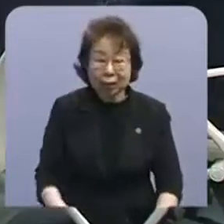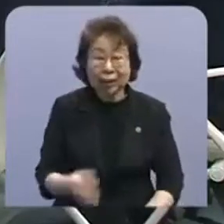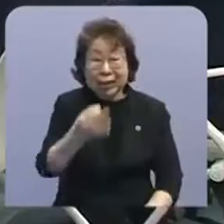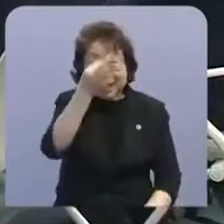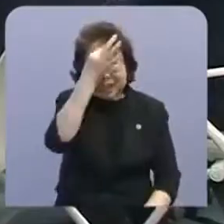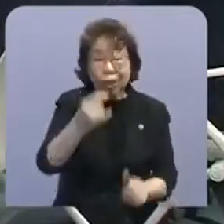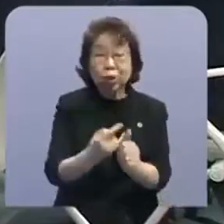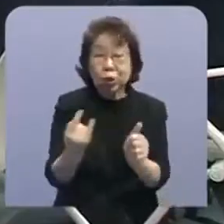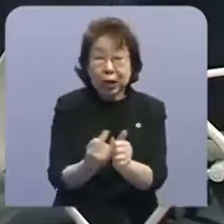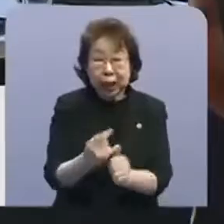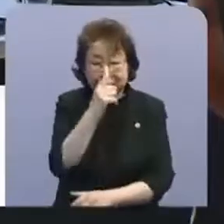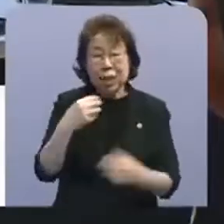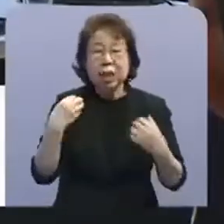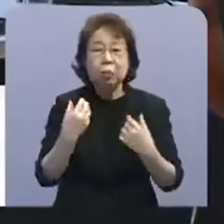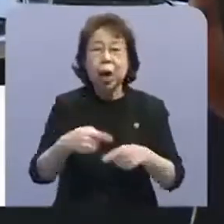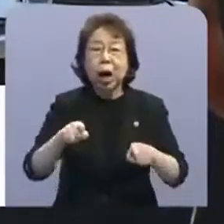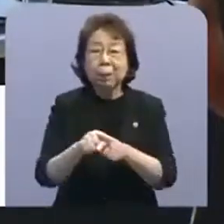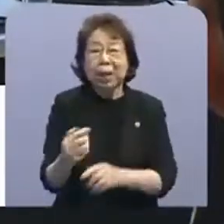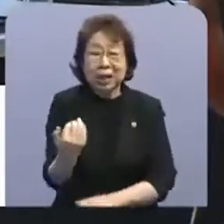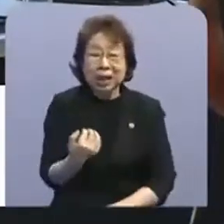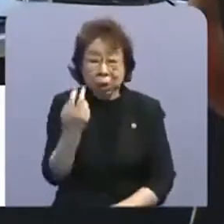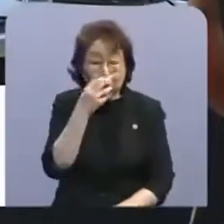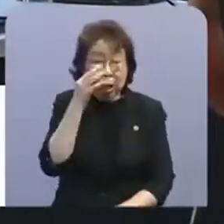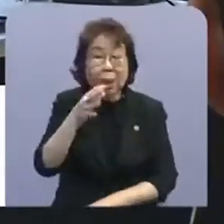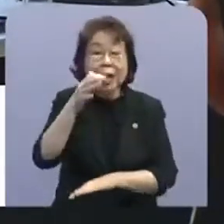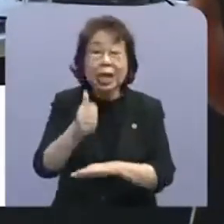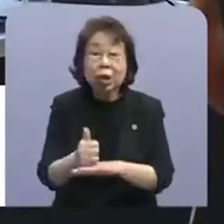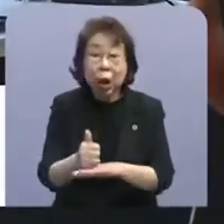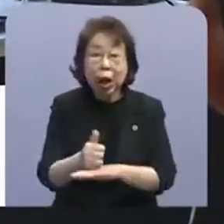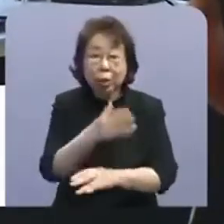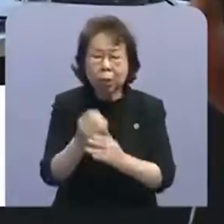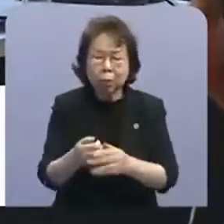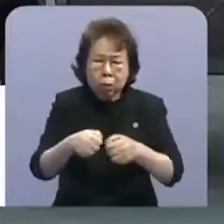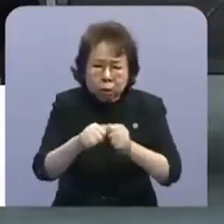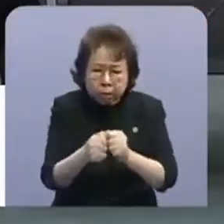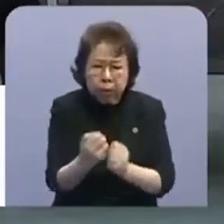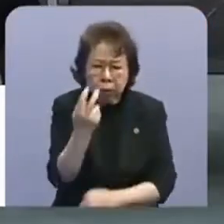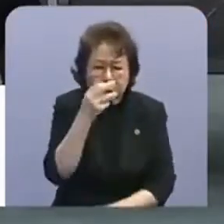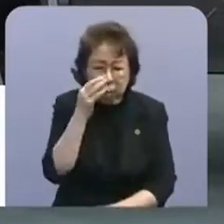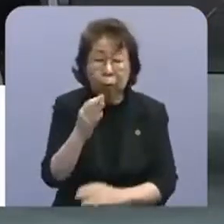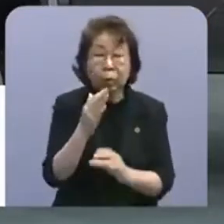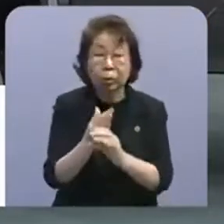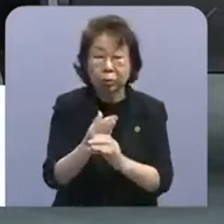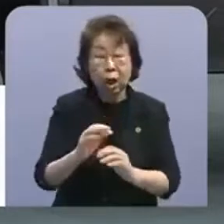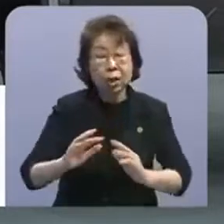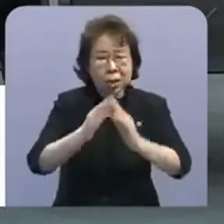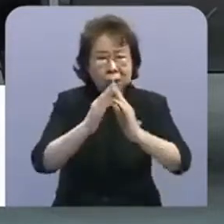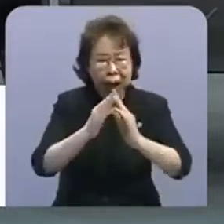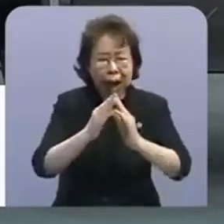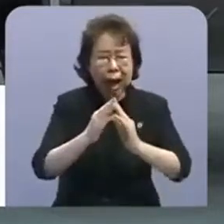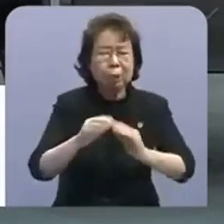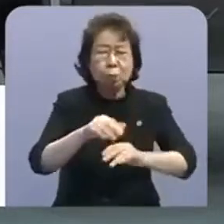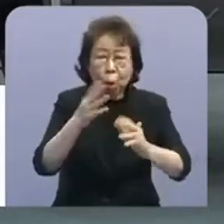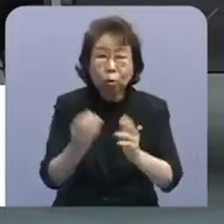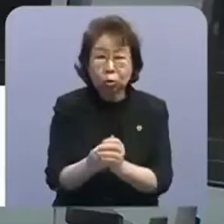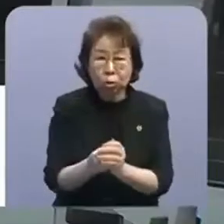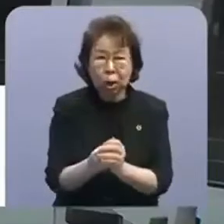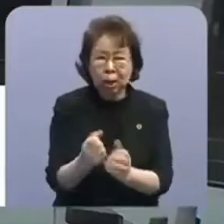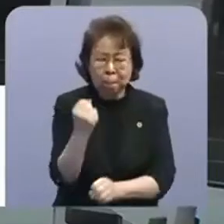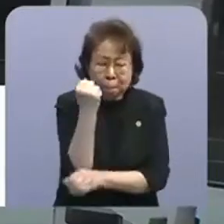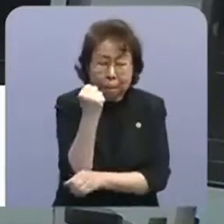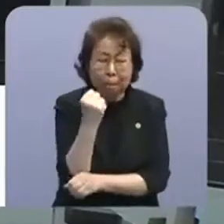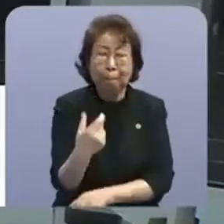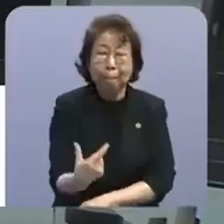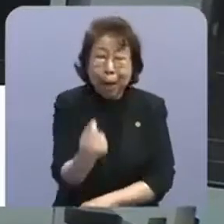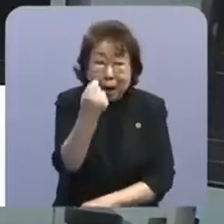특히 국토교통부의 사전 타당성 조사 결과를 면밀히 분석하고 설계와 시공 병행, 발파 기간